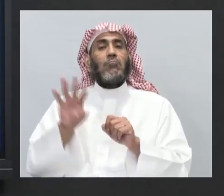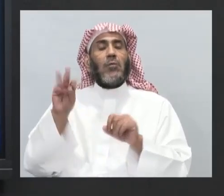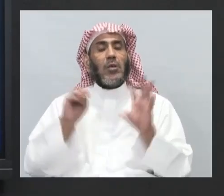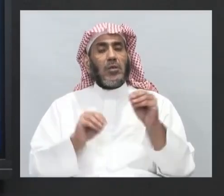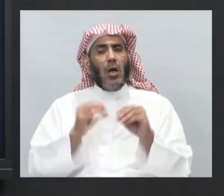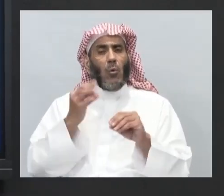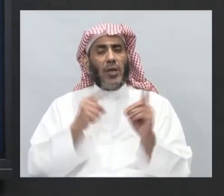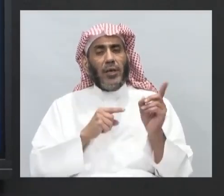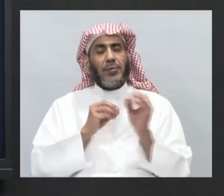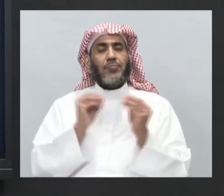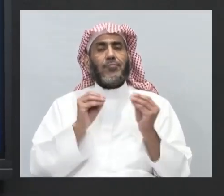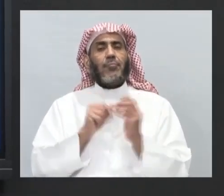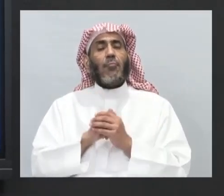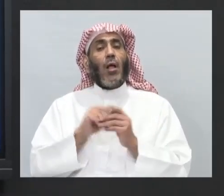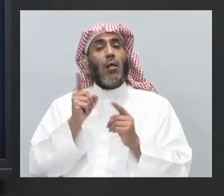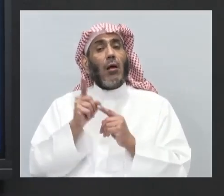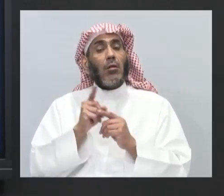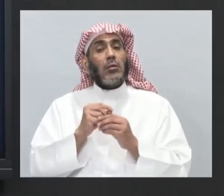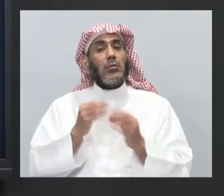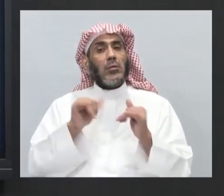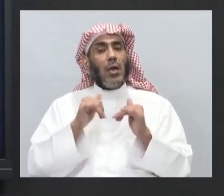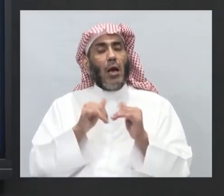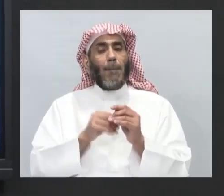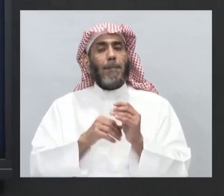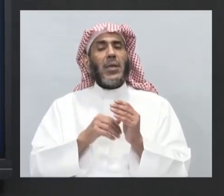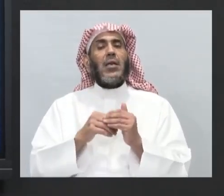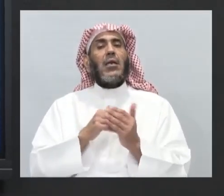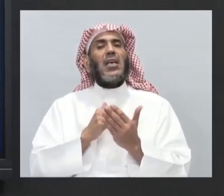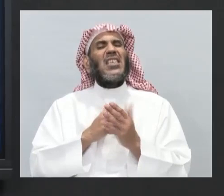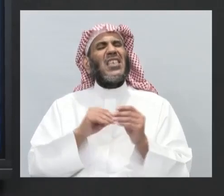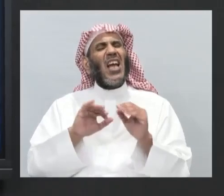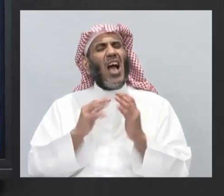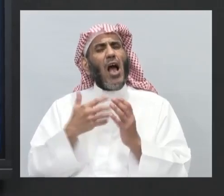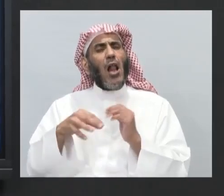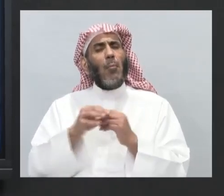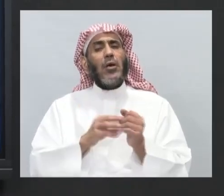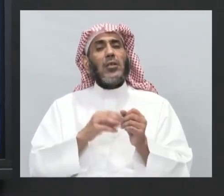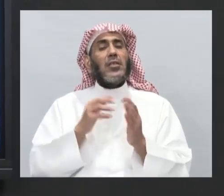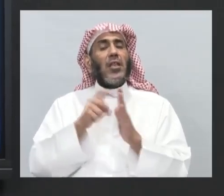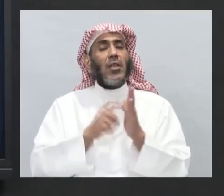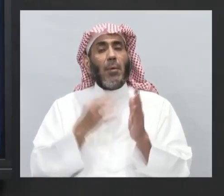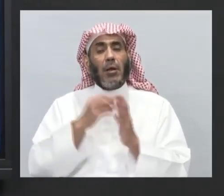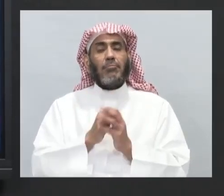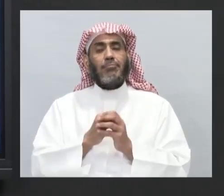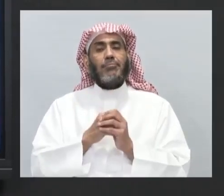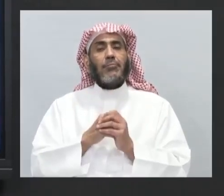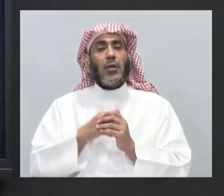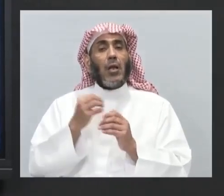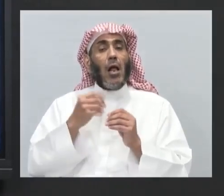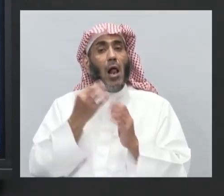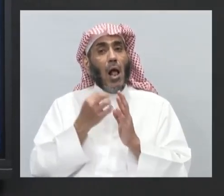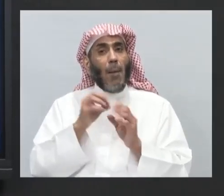الحكايه هذه ايضا طريقه من انماط تنظيم الكلام انه يعني يكون الكلام في سياق